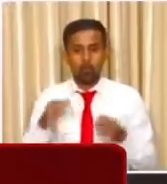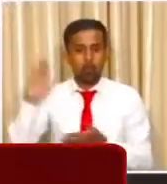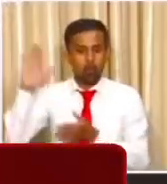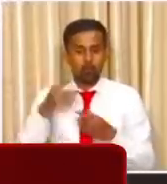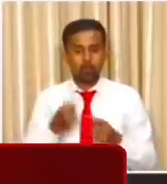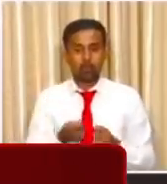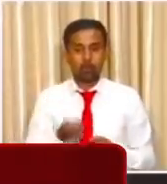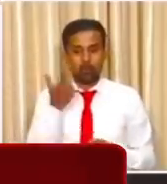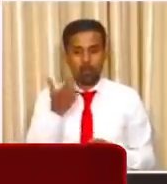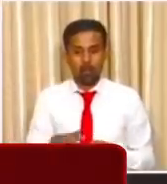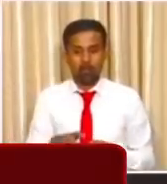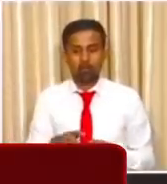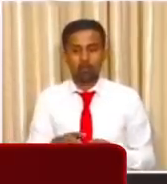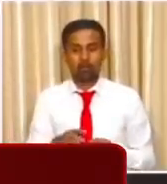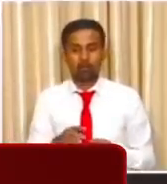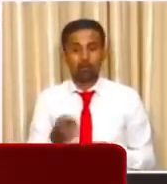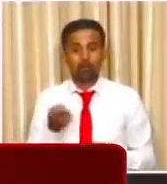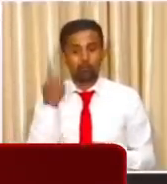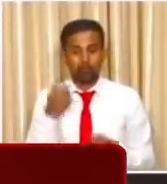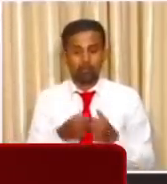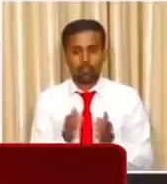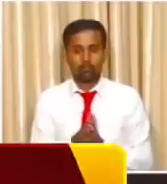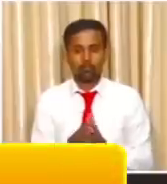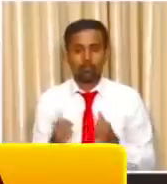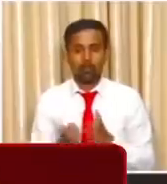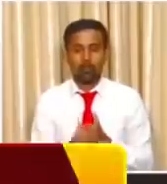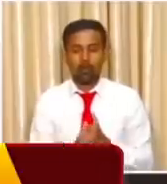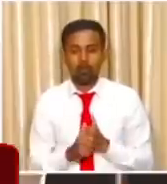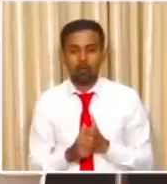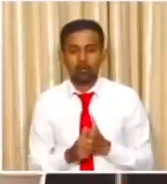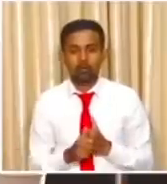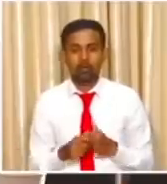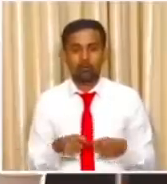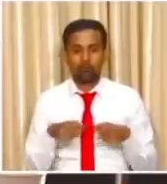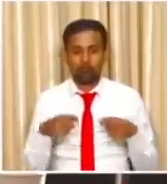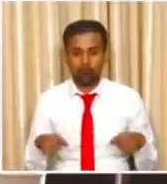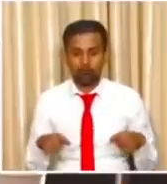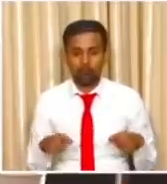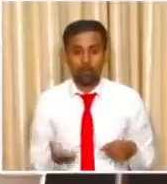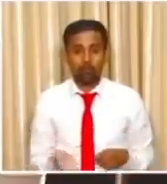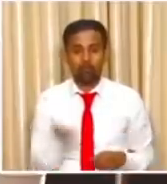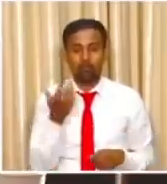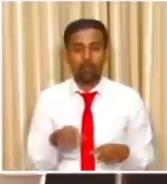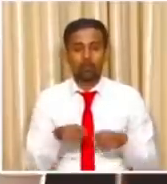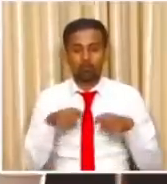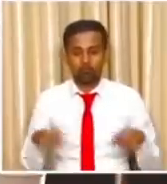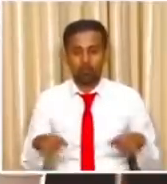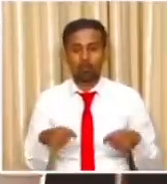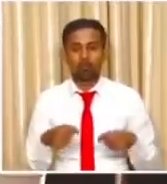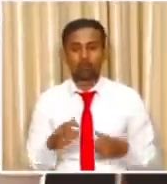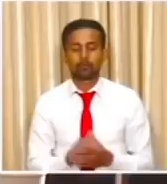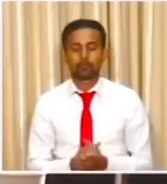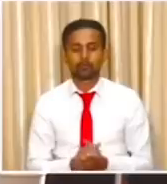ඉහළ ගියා. මොකද වුනේ? වෙනදාට තමන්ට බහණ්ඩක් නිෂ්පාදනය කිරීම සඳහා යන නිෂ්පාදන පිරිවැයට වඩා වැඩි නිෂ්පාදන පිරිවැයක් ඒගොල්ලන්ට ගත